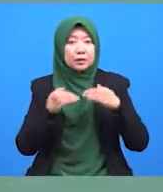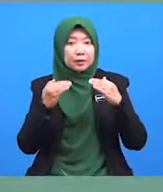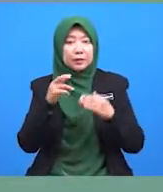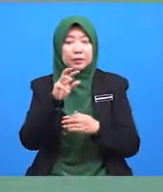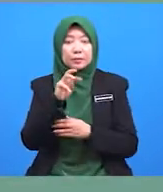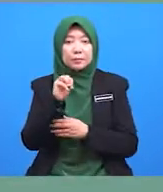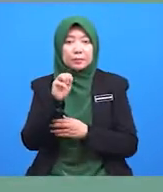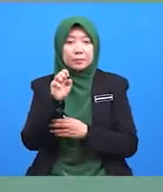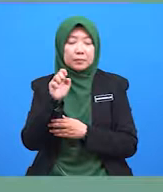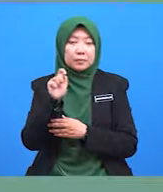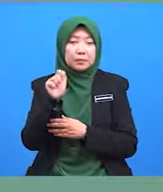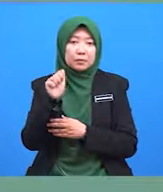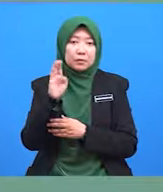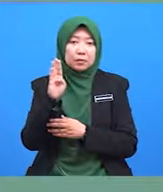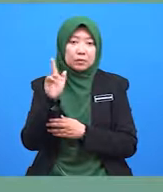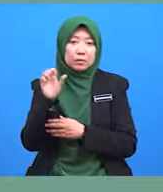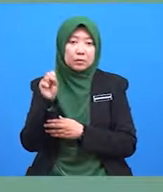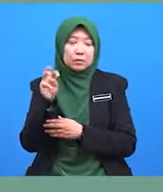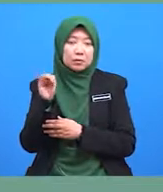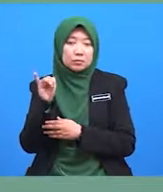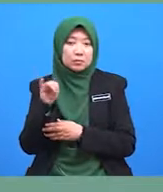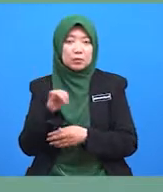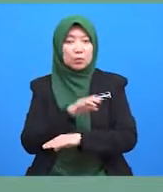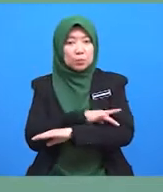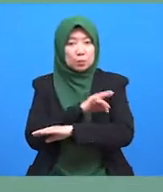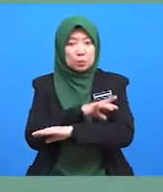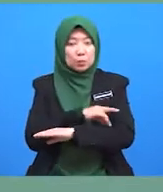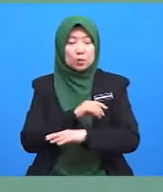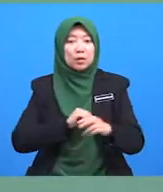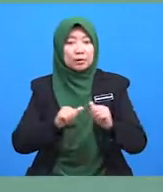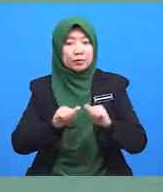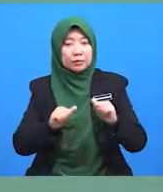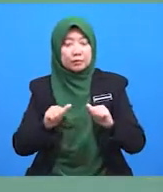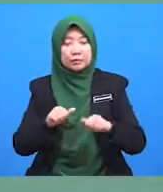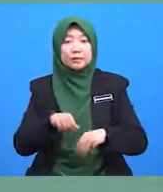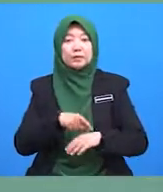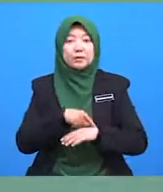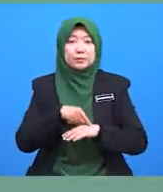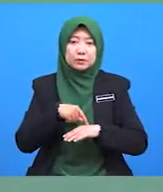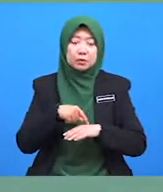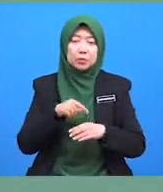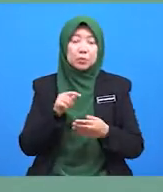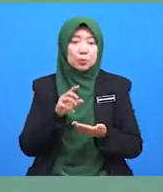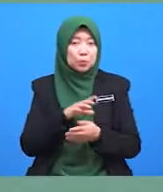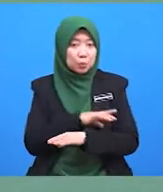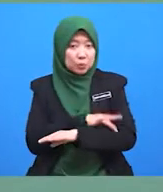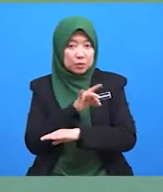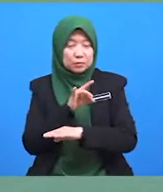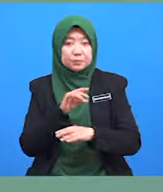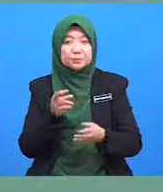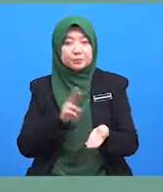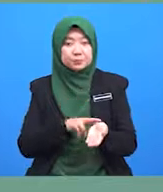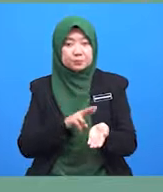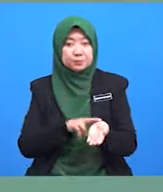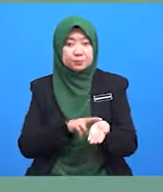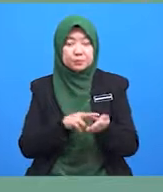dapat merangsang tekstur kulit, dapat merangsang aktiviti sel kulit di bahagian yang dirawat dan yang terakhir